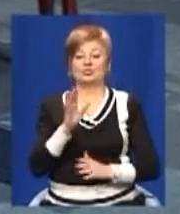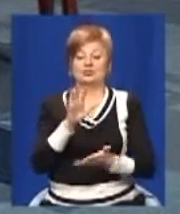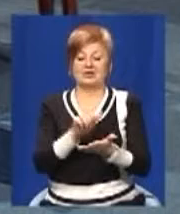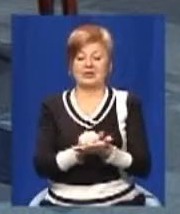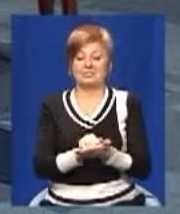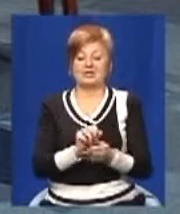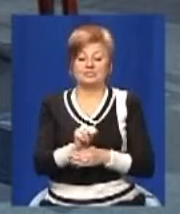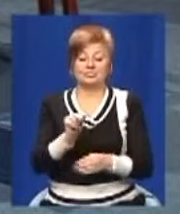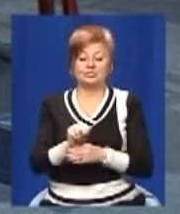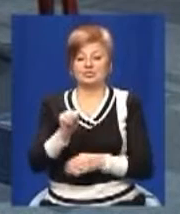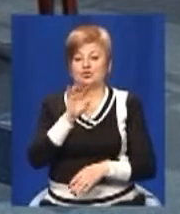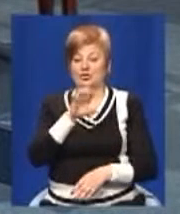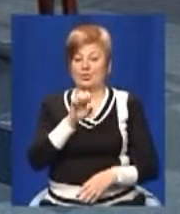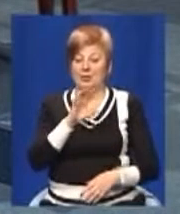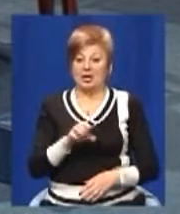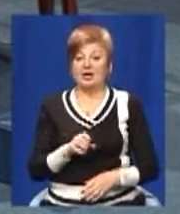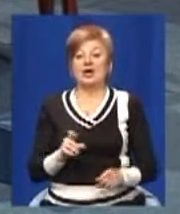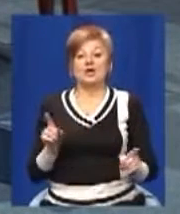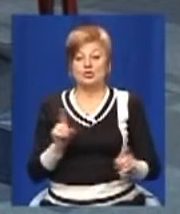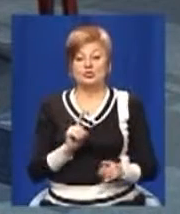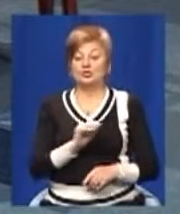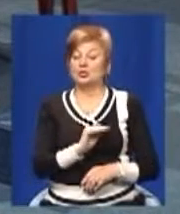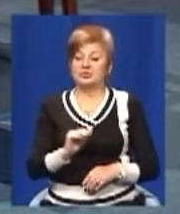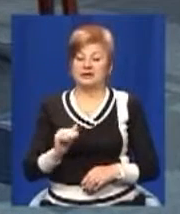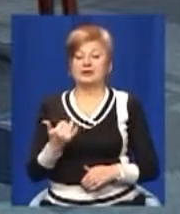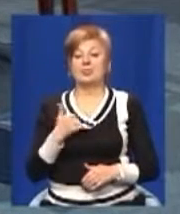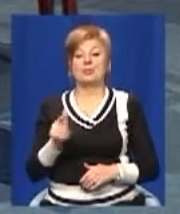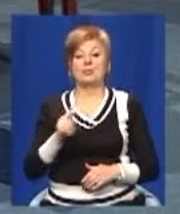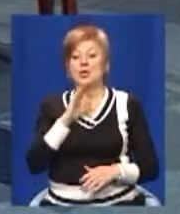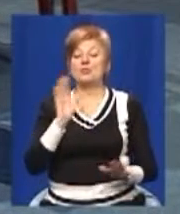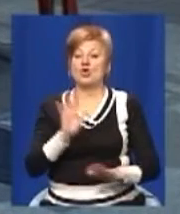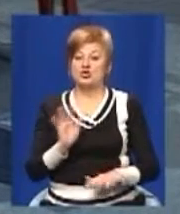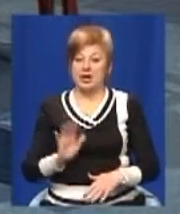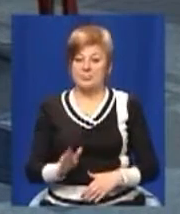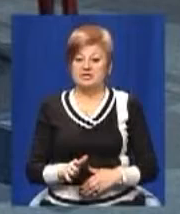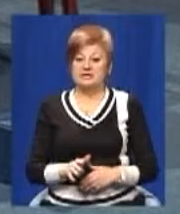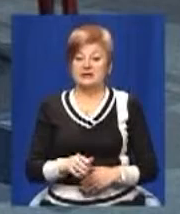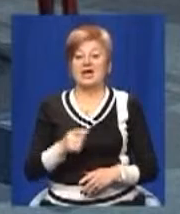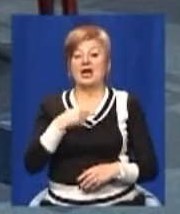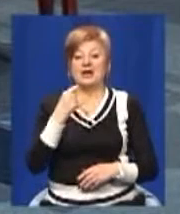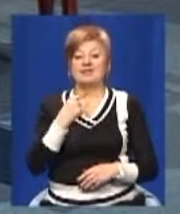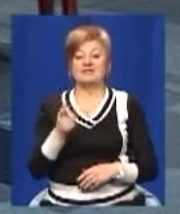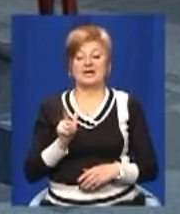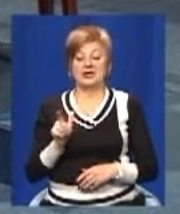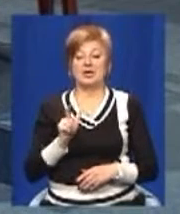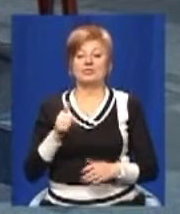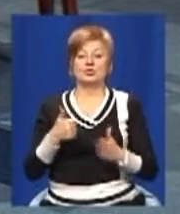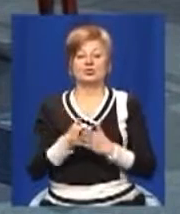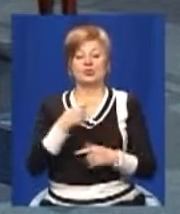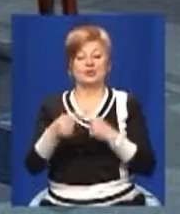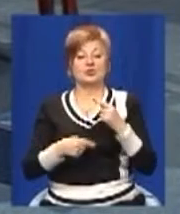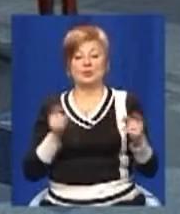займатися дресуруванням тваринки. Ну що ж, любі глядачі, зараз ми з вами прощаємося. Говоримо ми з Анечкою. до